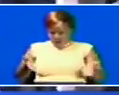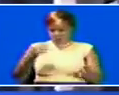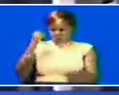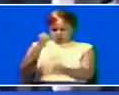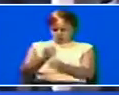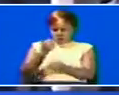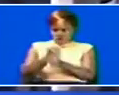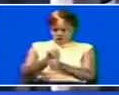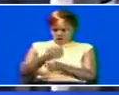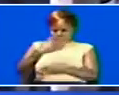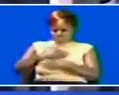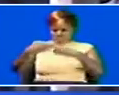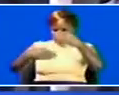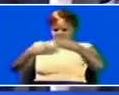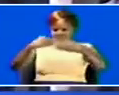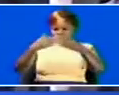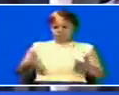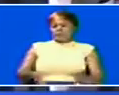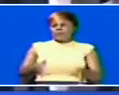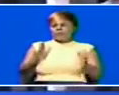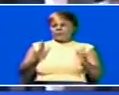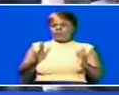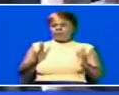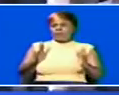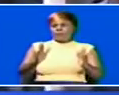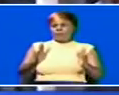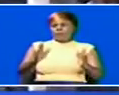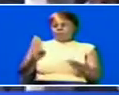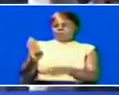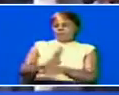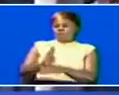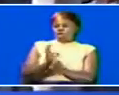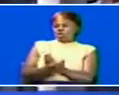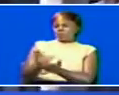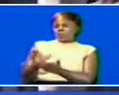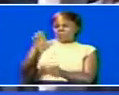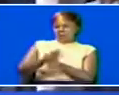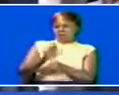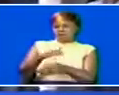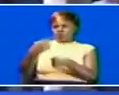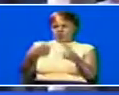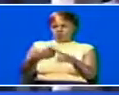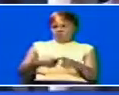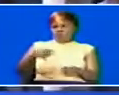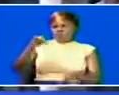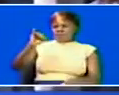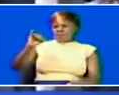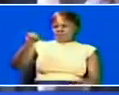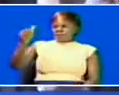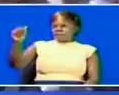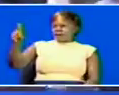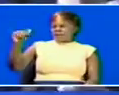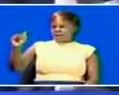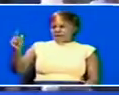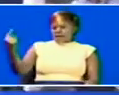ya kutengeneza hii barabara imewekwa several billions na inaendelea kutoka Isara ikipita